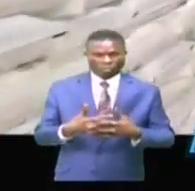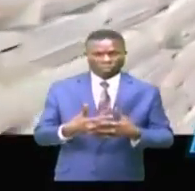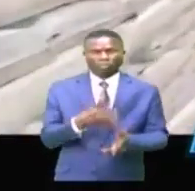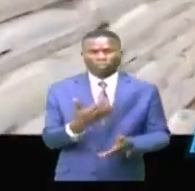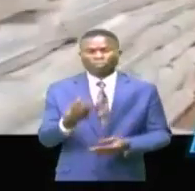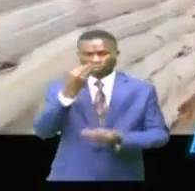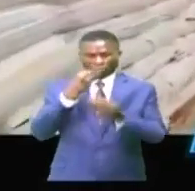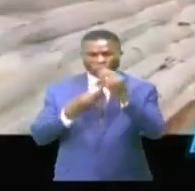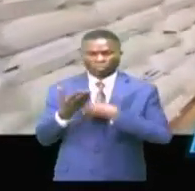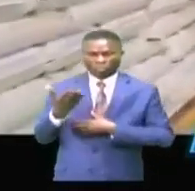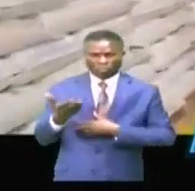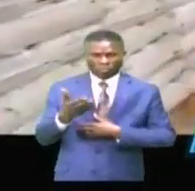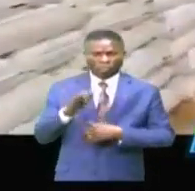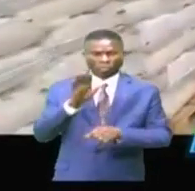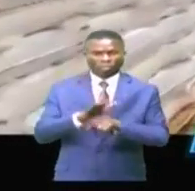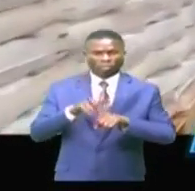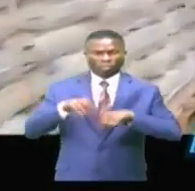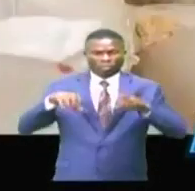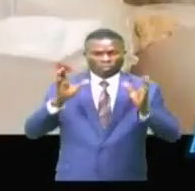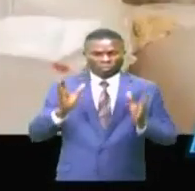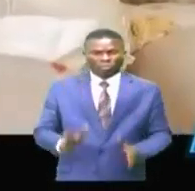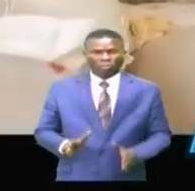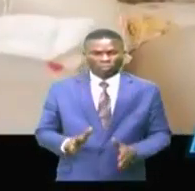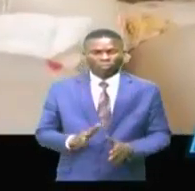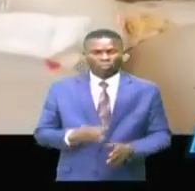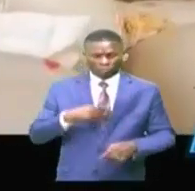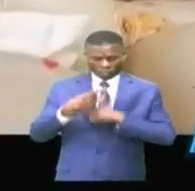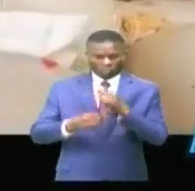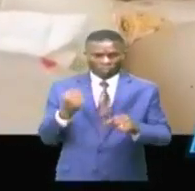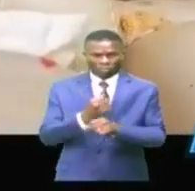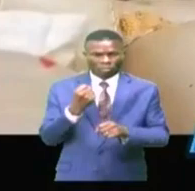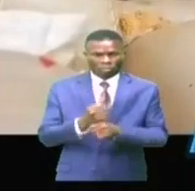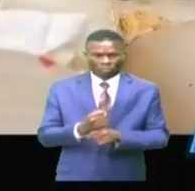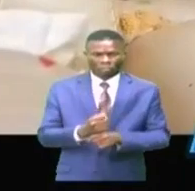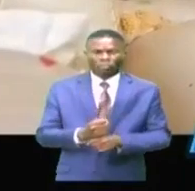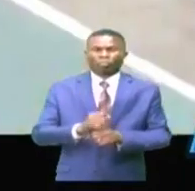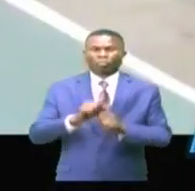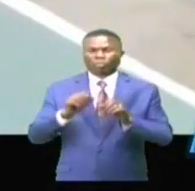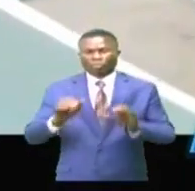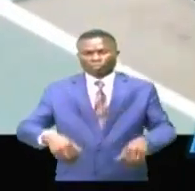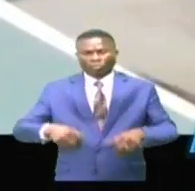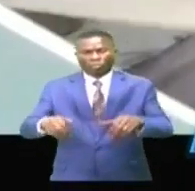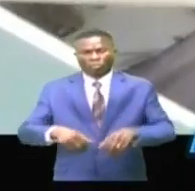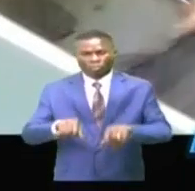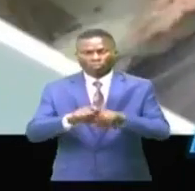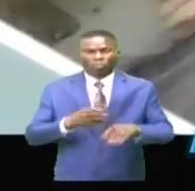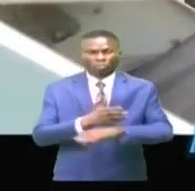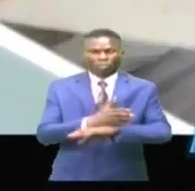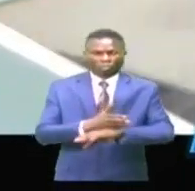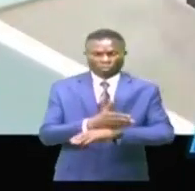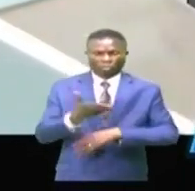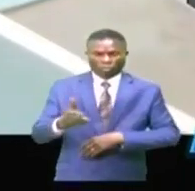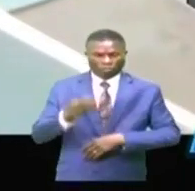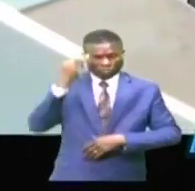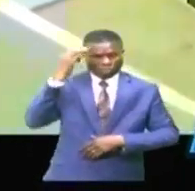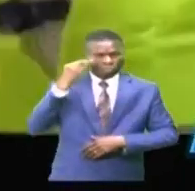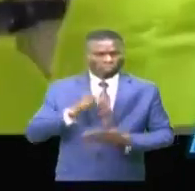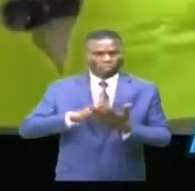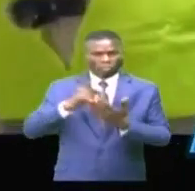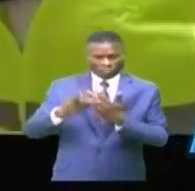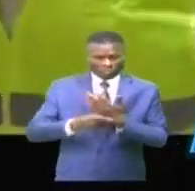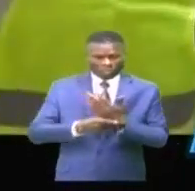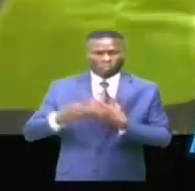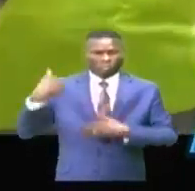alimentaires nombreux Congolais se lancent dans la production agroalimentaire constat de la ministre déterministre du Plan